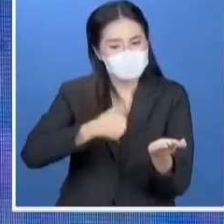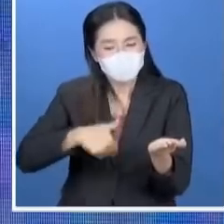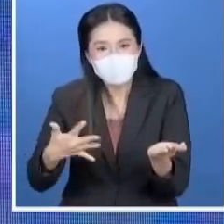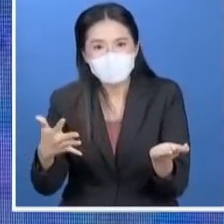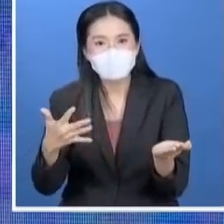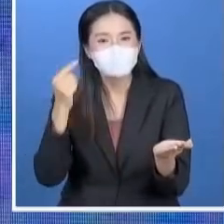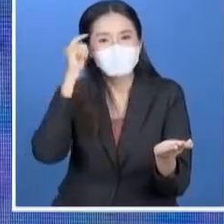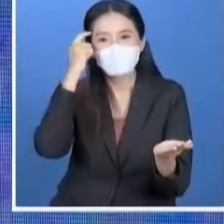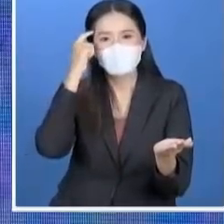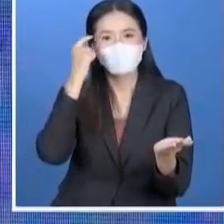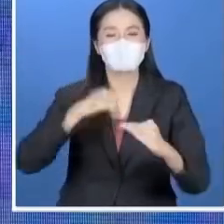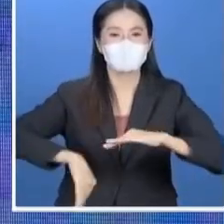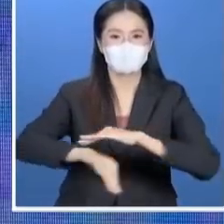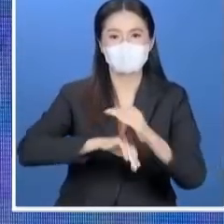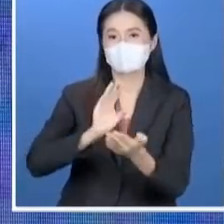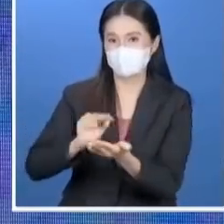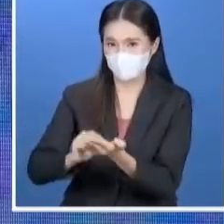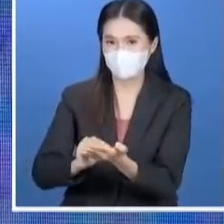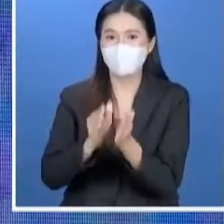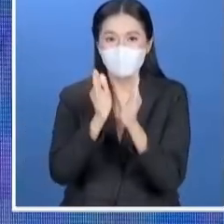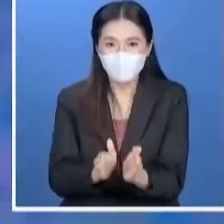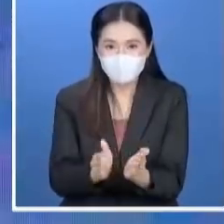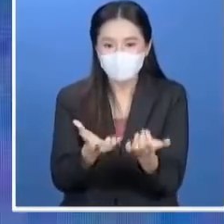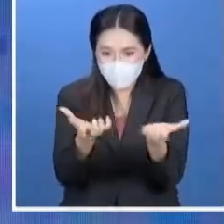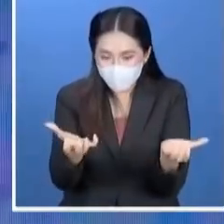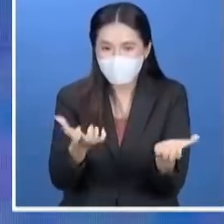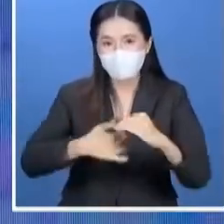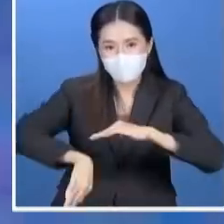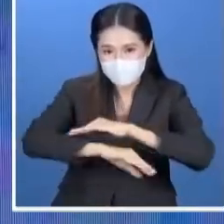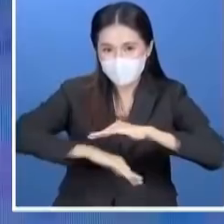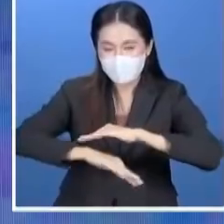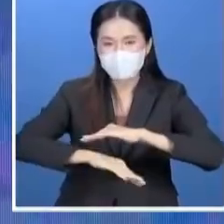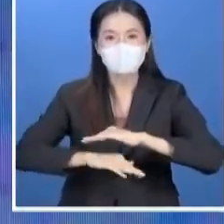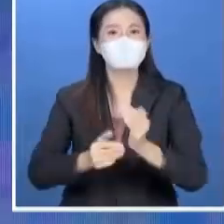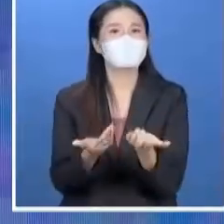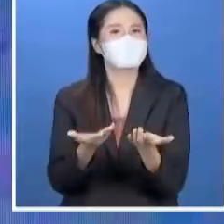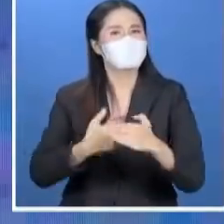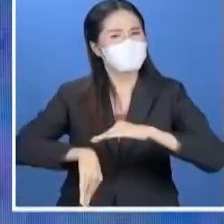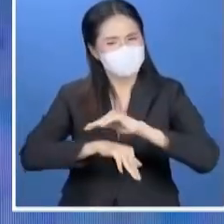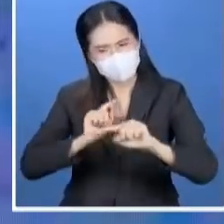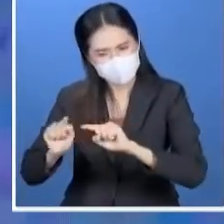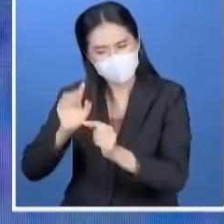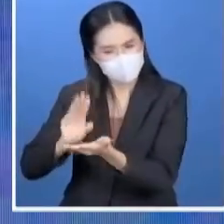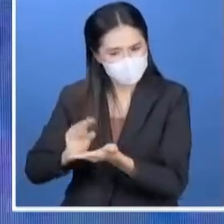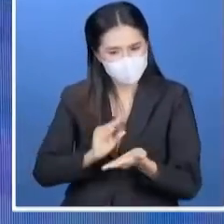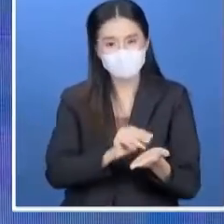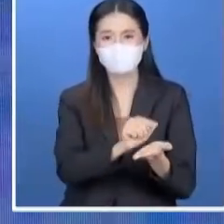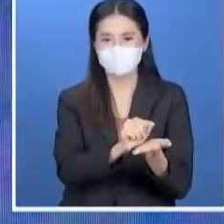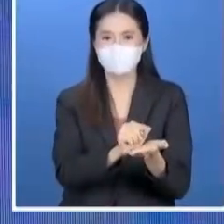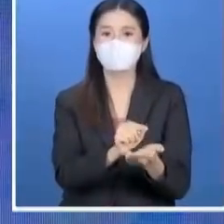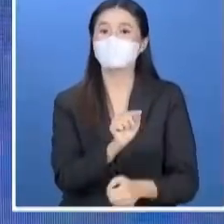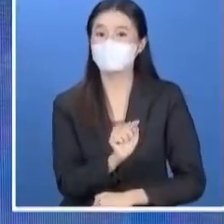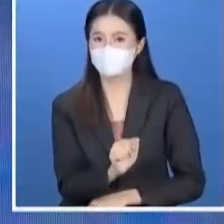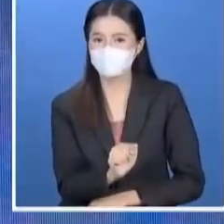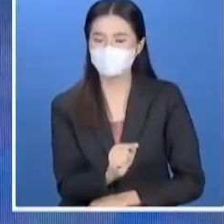แต่ในทางการสอบสวนรวบรวมพยานหลักฐานทั้งพยานบุคคลพยานวัตถุและพยานต่างๆที่เราเก็บมาทั้งหมดอยู่ในสำนวนนั้น